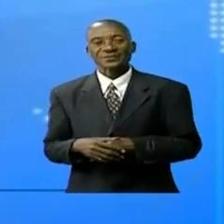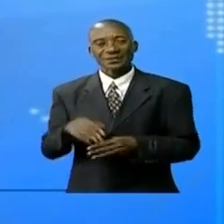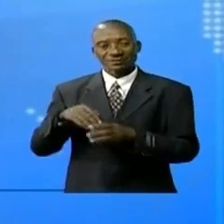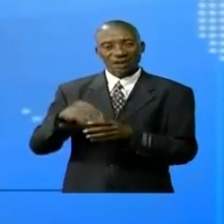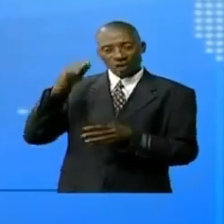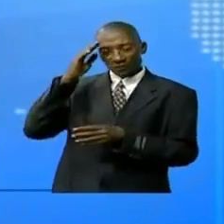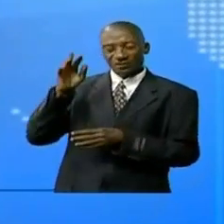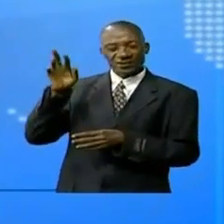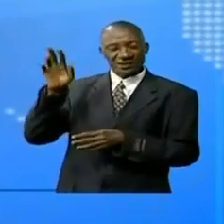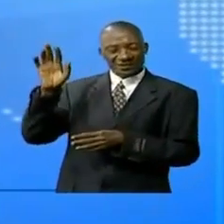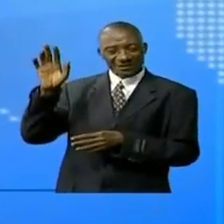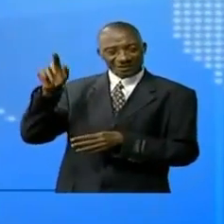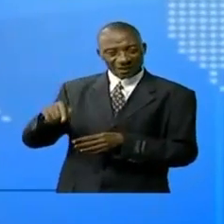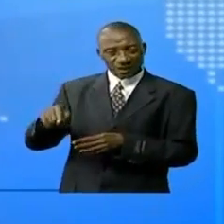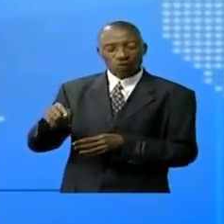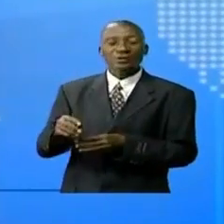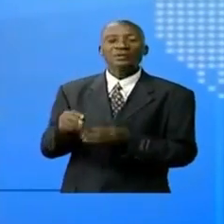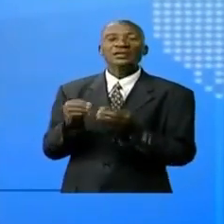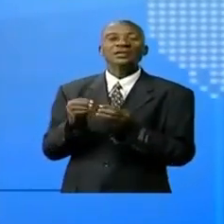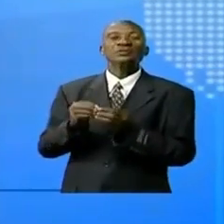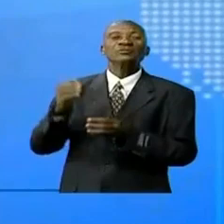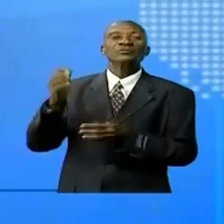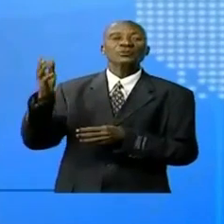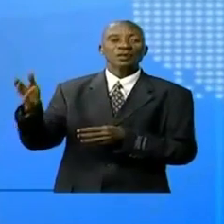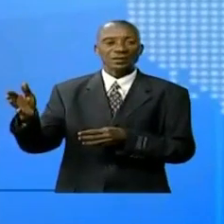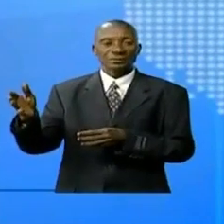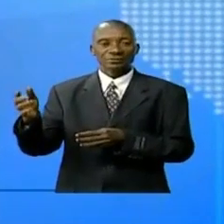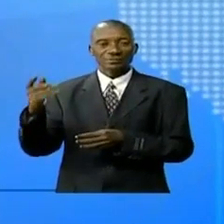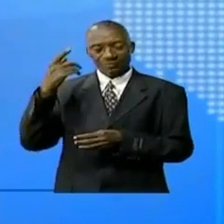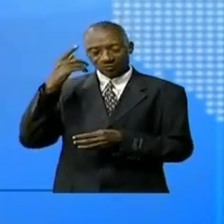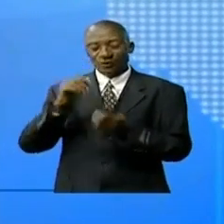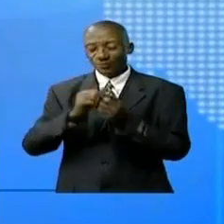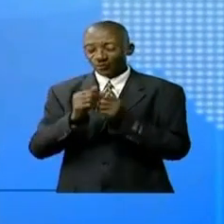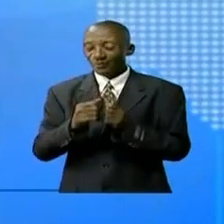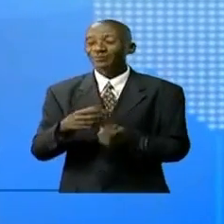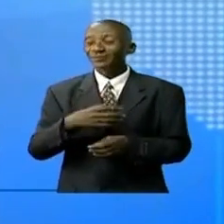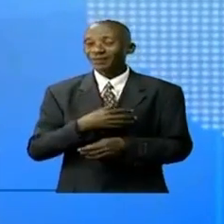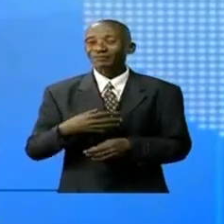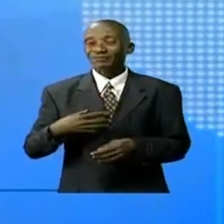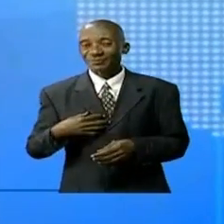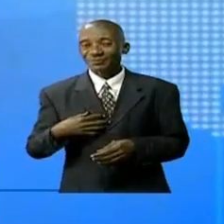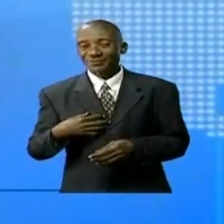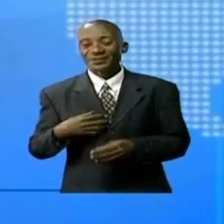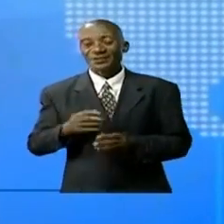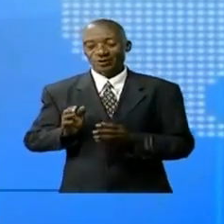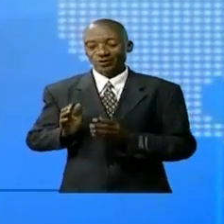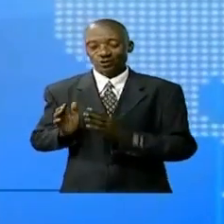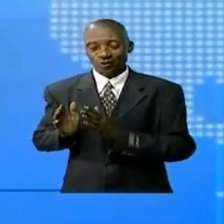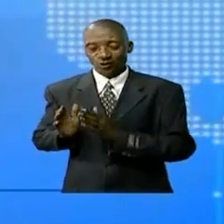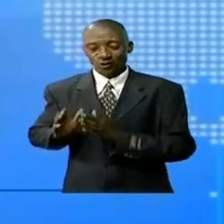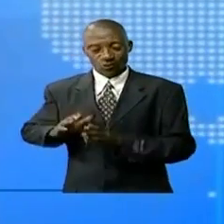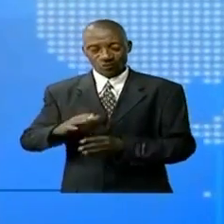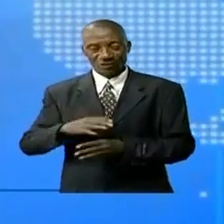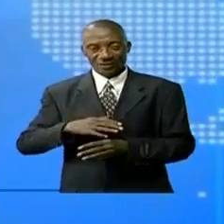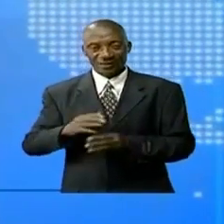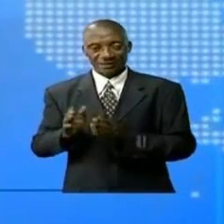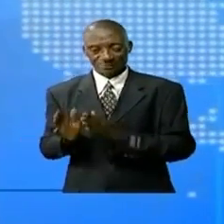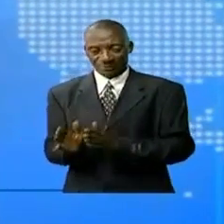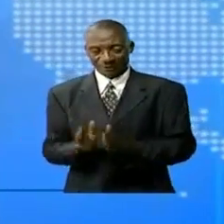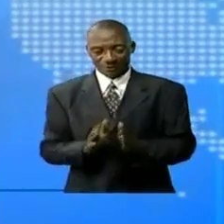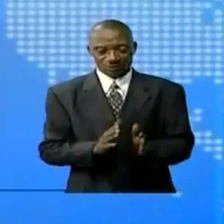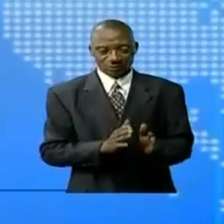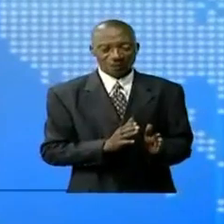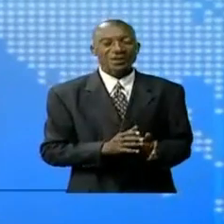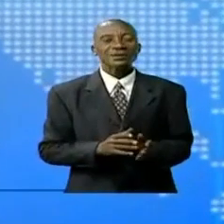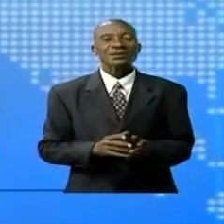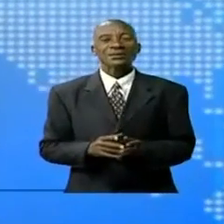une conférence sur la promotion de l'autonomisation des femmes et filles. Le comité préparatoire de ces assises a organisé des travaux à